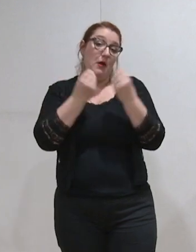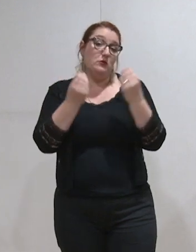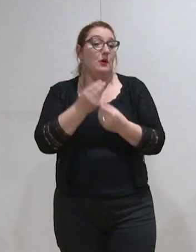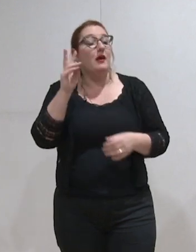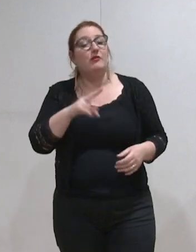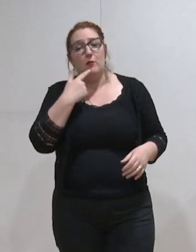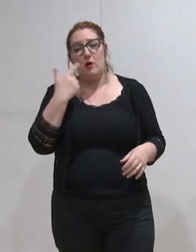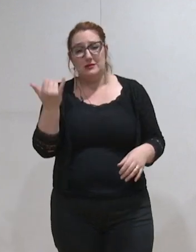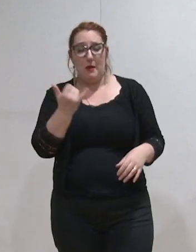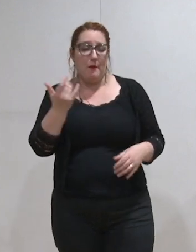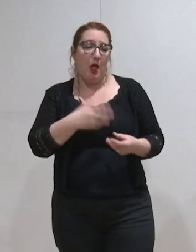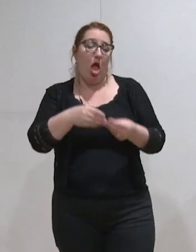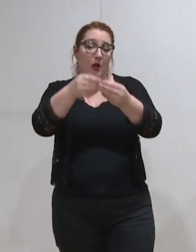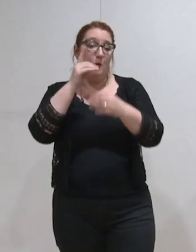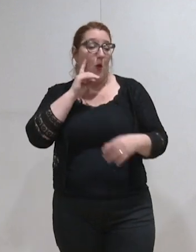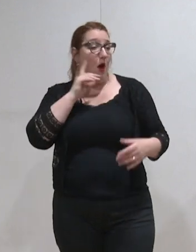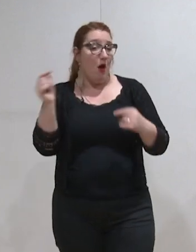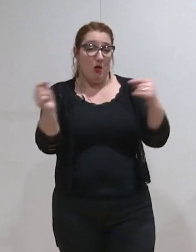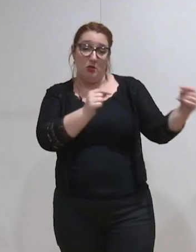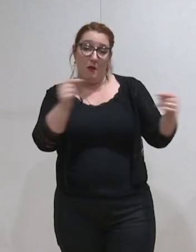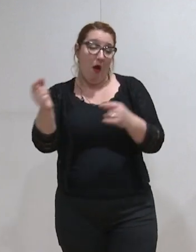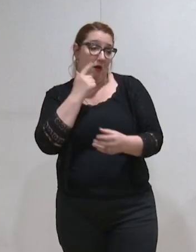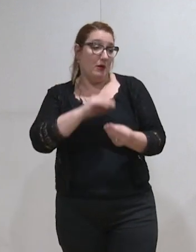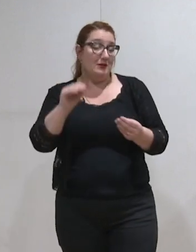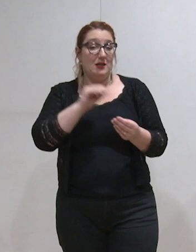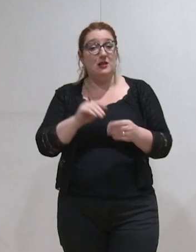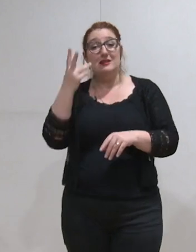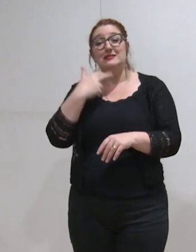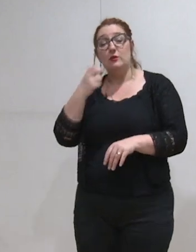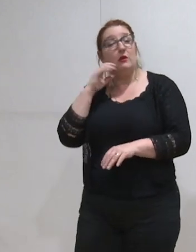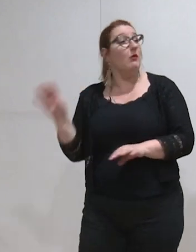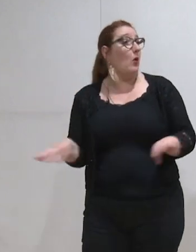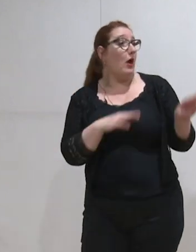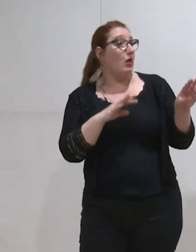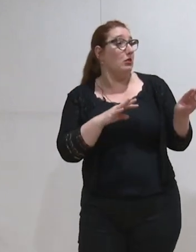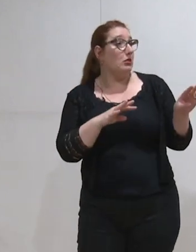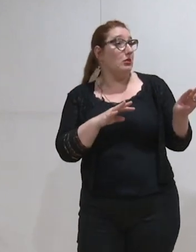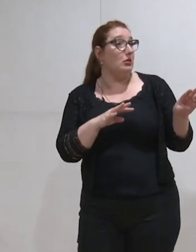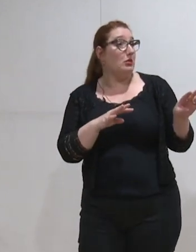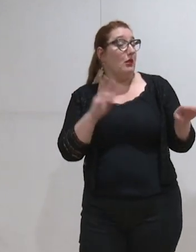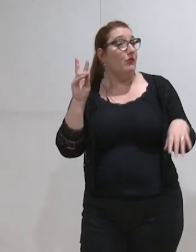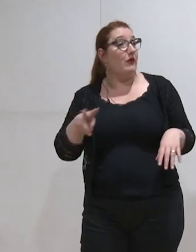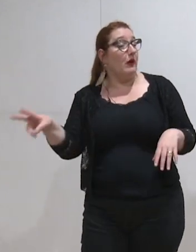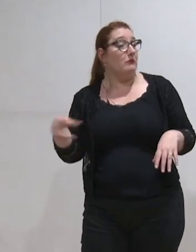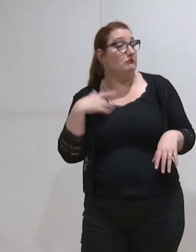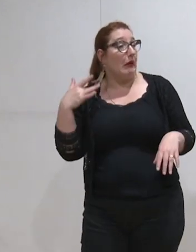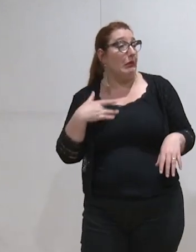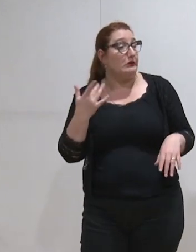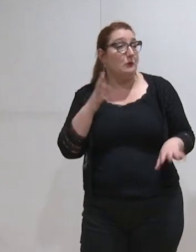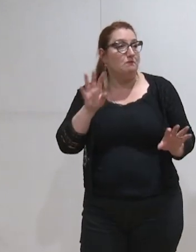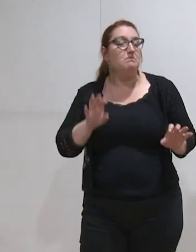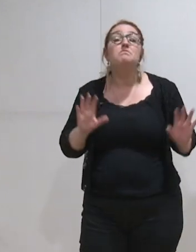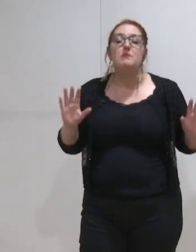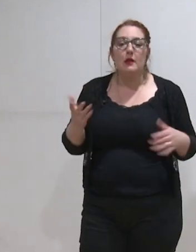deviennent tellement caricaturaux que je ne sais pas ce que les citoyens qui regardent en quoi ils peuvent se nourrir de tout ça mais